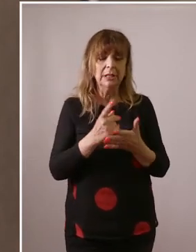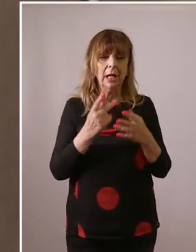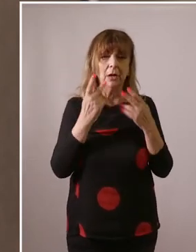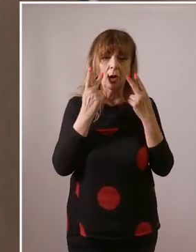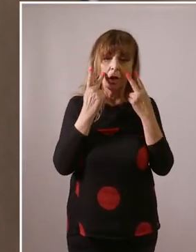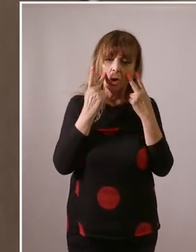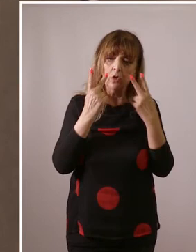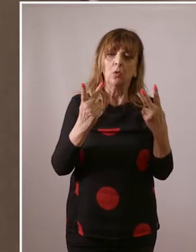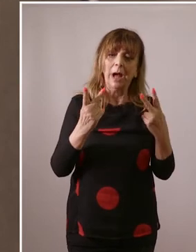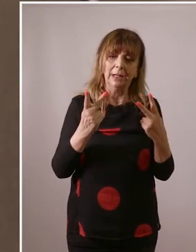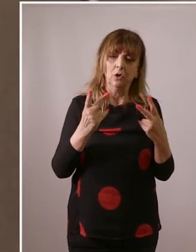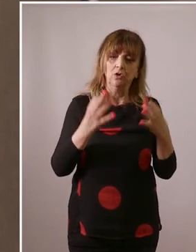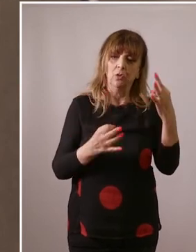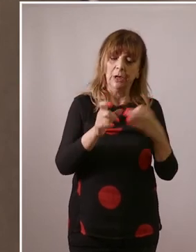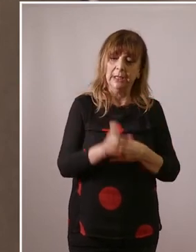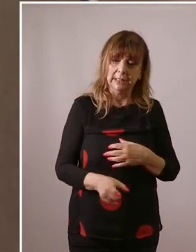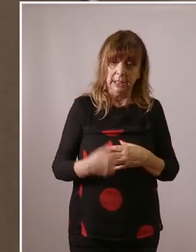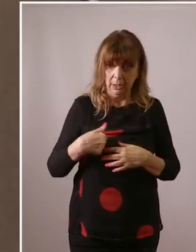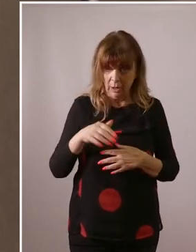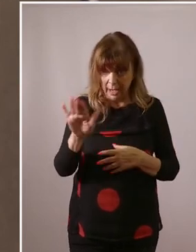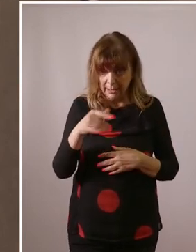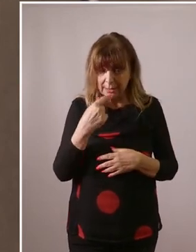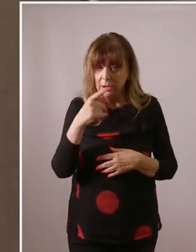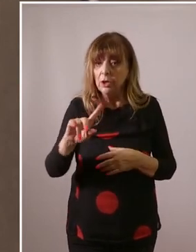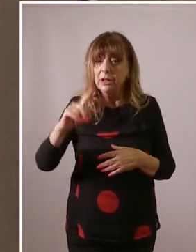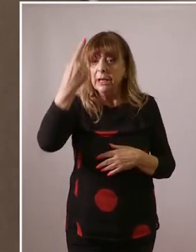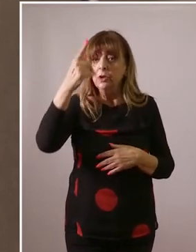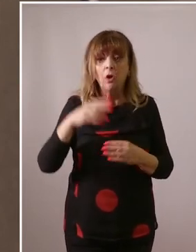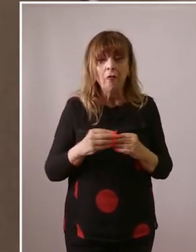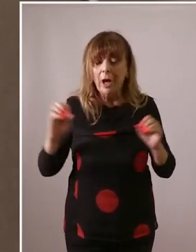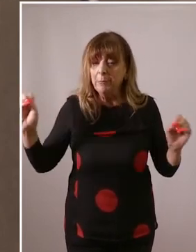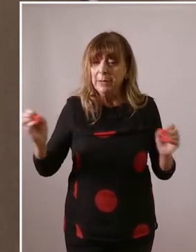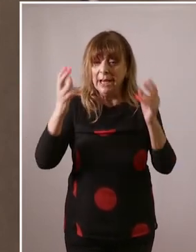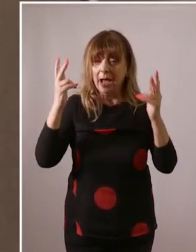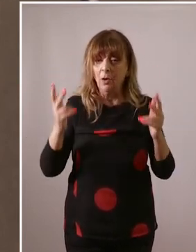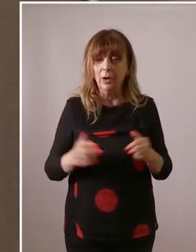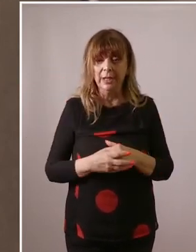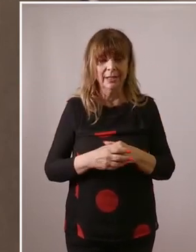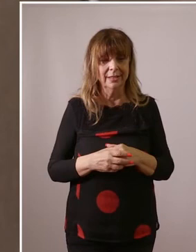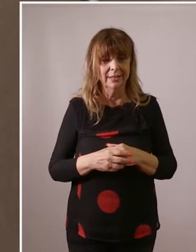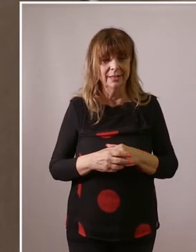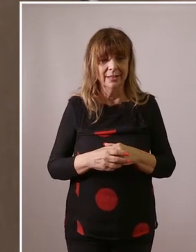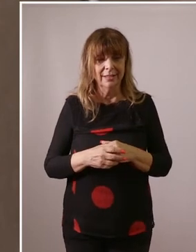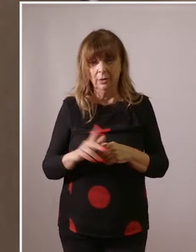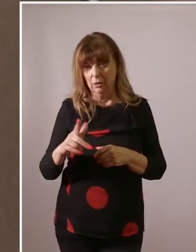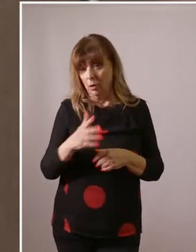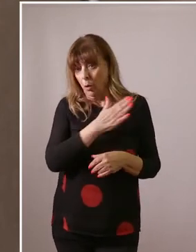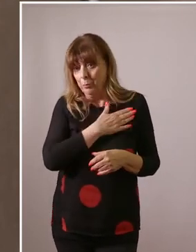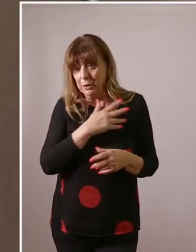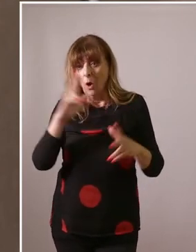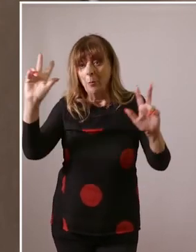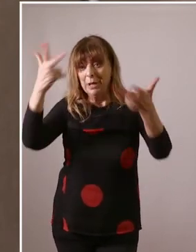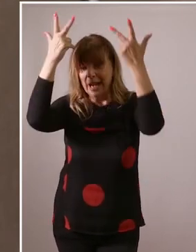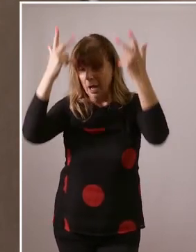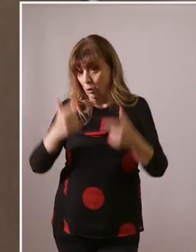dico sempre ai ragazzi a lezione di diritto non fa miracoli non è certo neanche né tra i suoi compiti ma